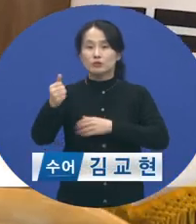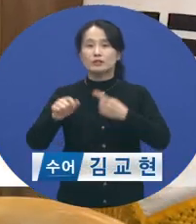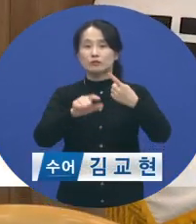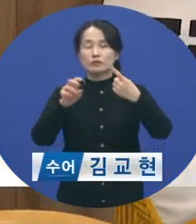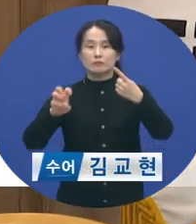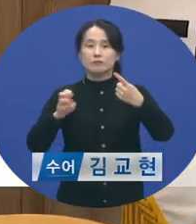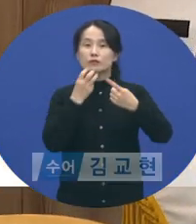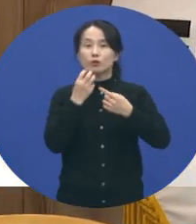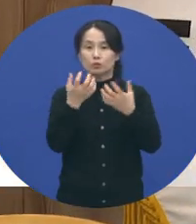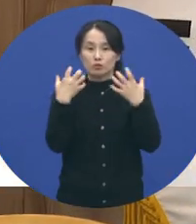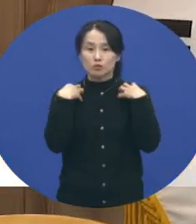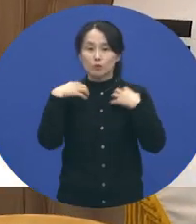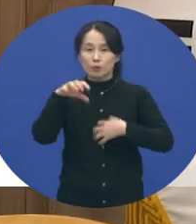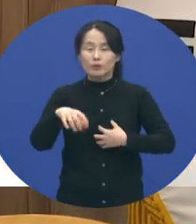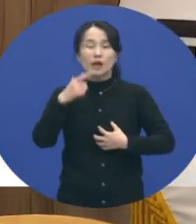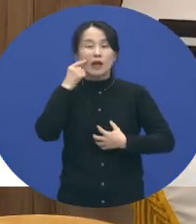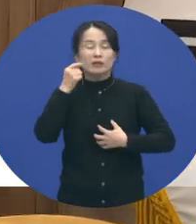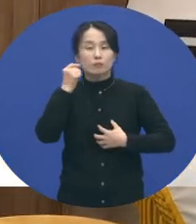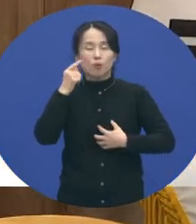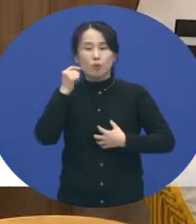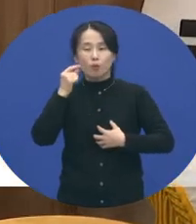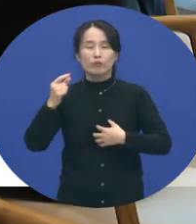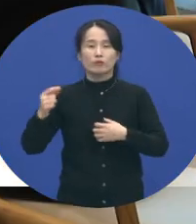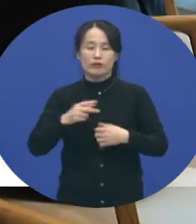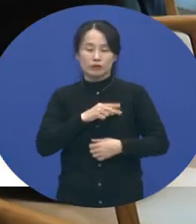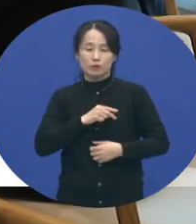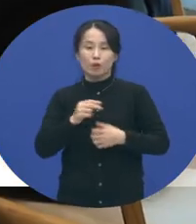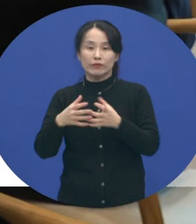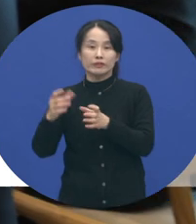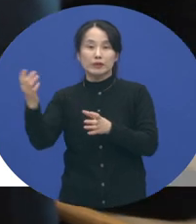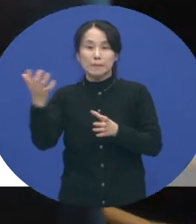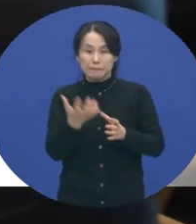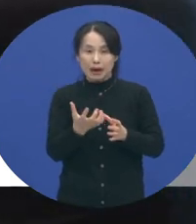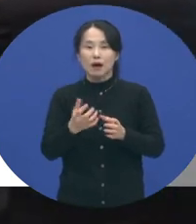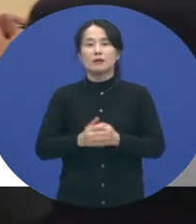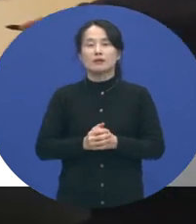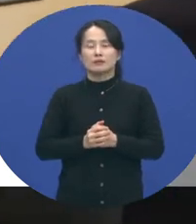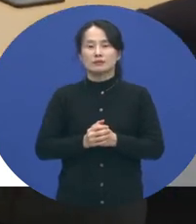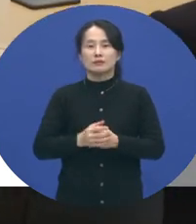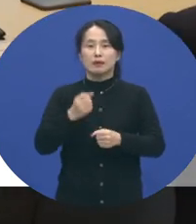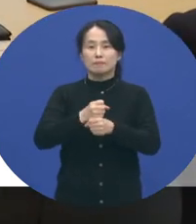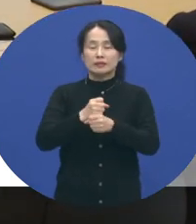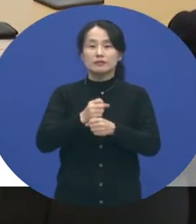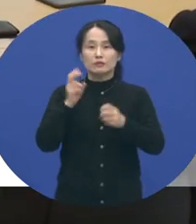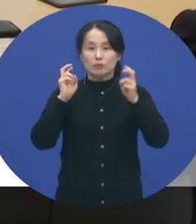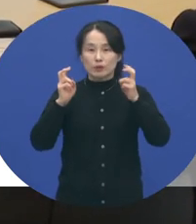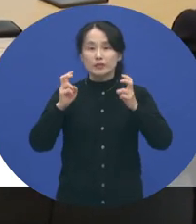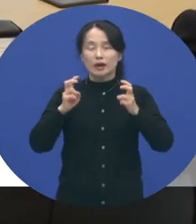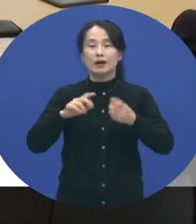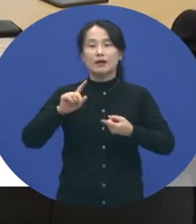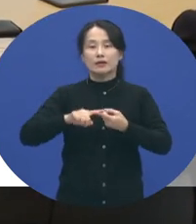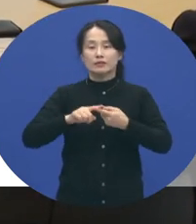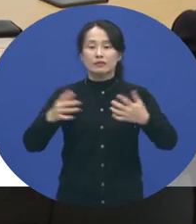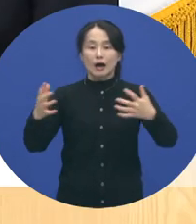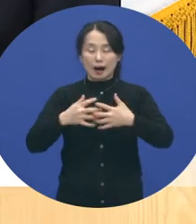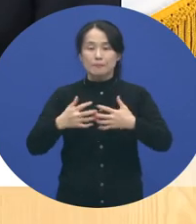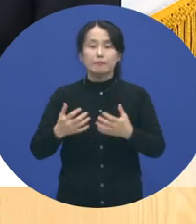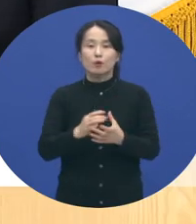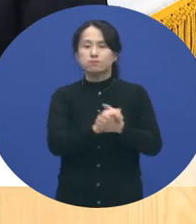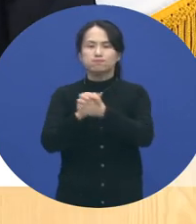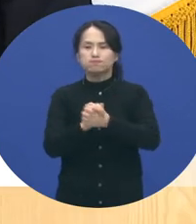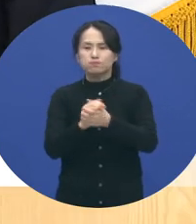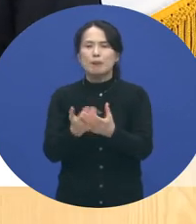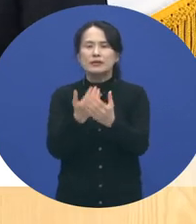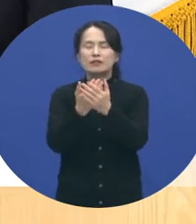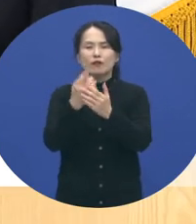김동연 경기도지사는 30일 경기도청에서 일본 아이천의회 의원단을 만나 제조업 분야 협력과 청년 교류 등